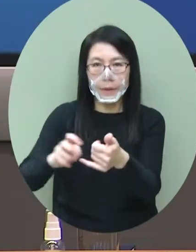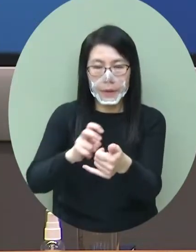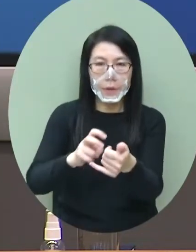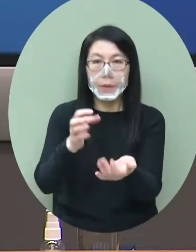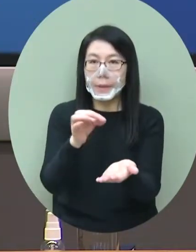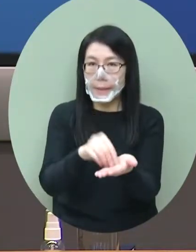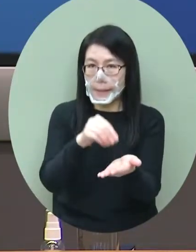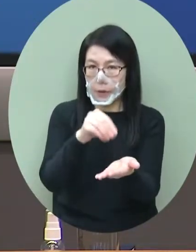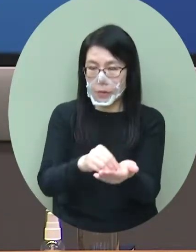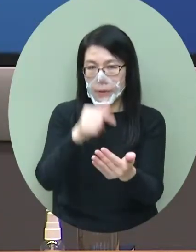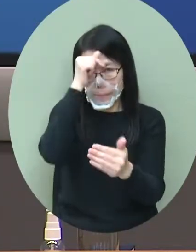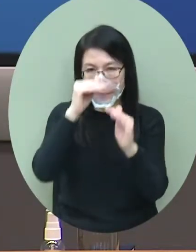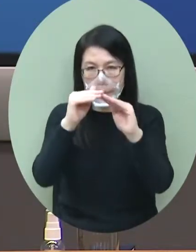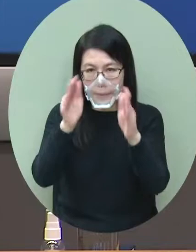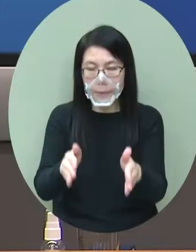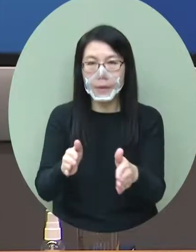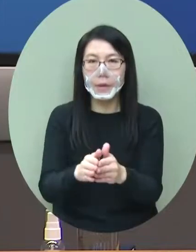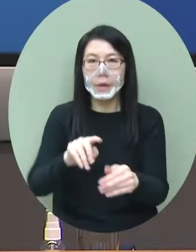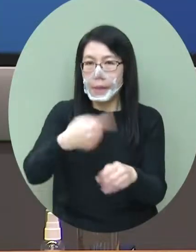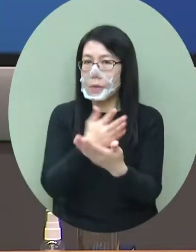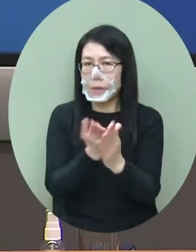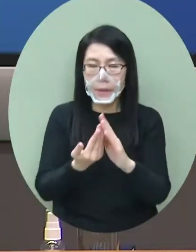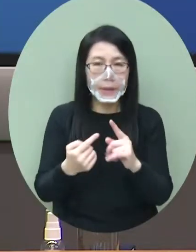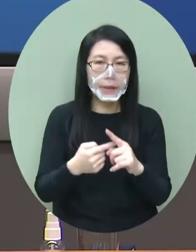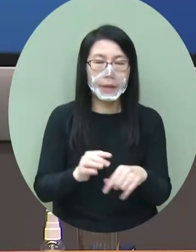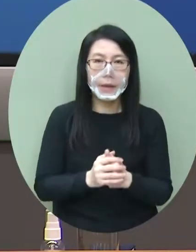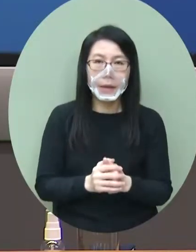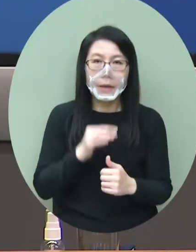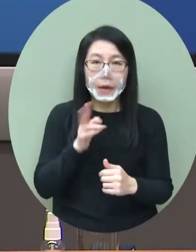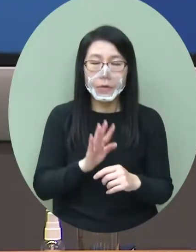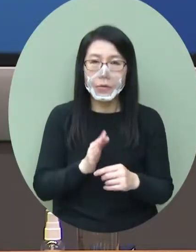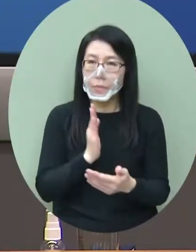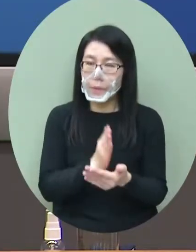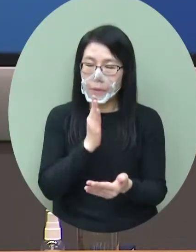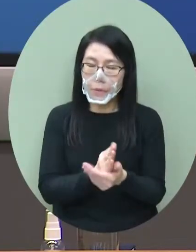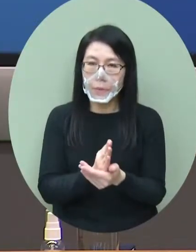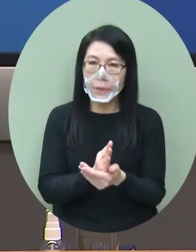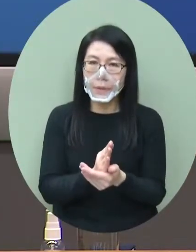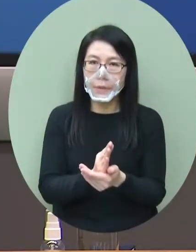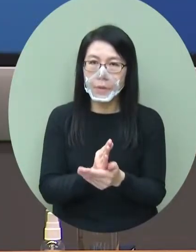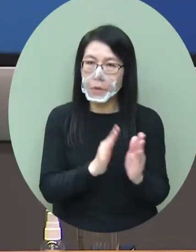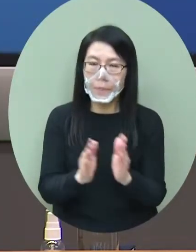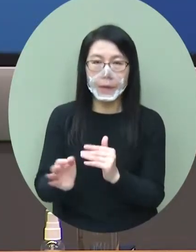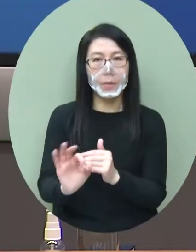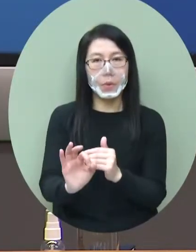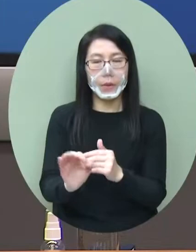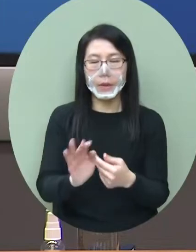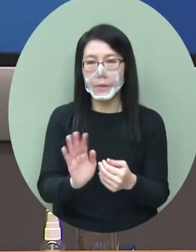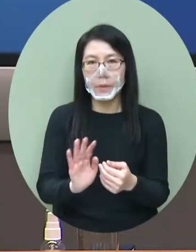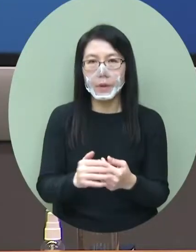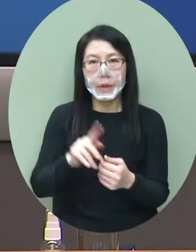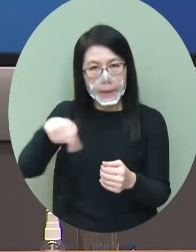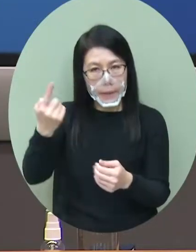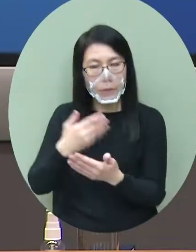并且到指定诊所的人士，希望其他的市民呢如果不属于这个类别的人士